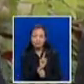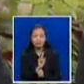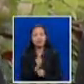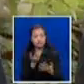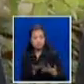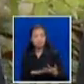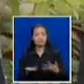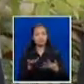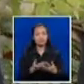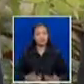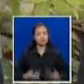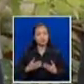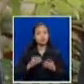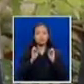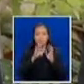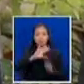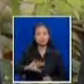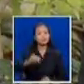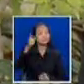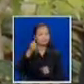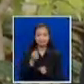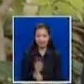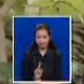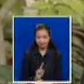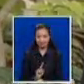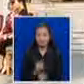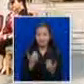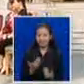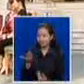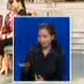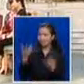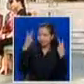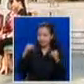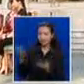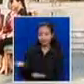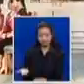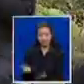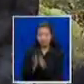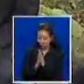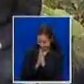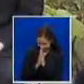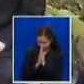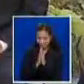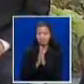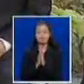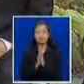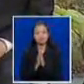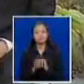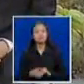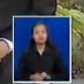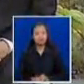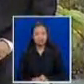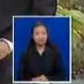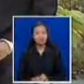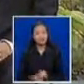ขึ้นนะครับซึ่งในวันนี้นะครับเราก็นี่ครับท่านนายกรัฐมนตรีก็อยู่ตรงนี้แล้วสวัสดีครับฮะแล้วก็